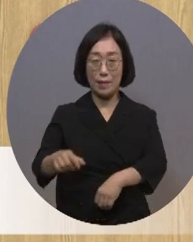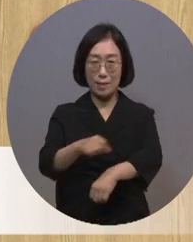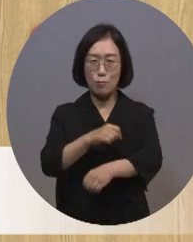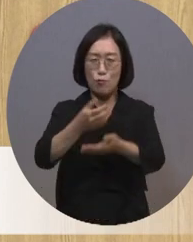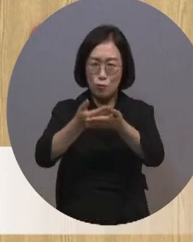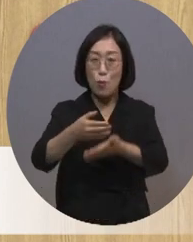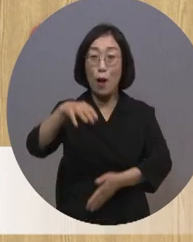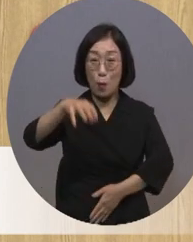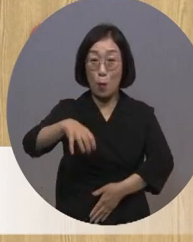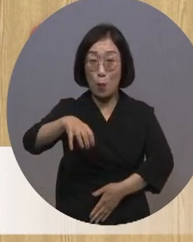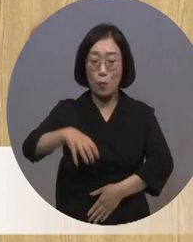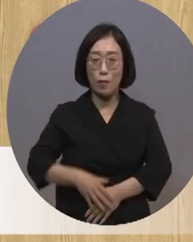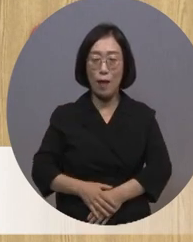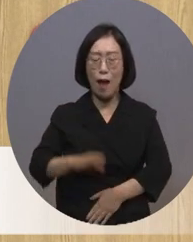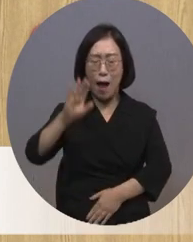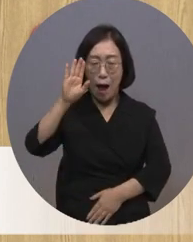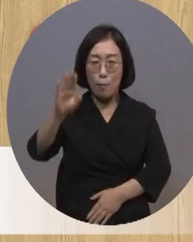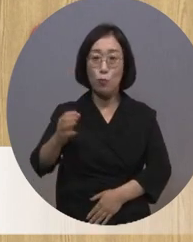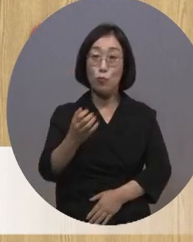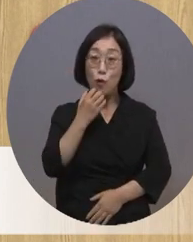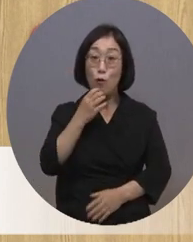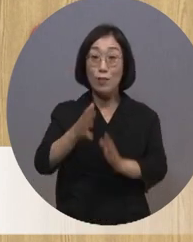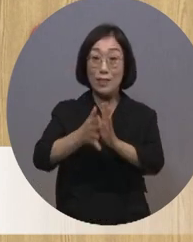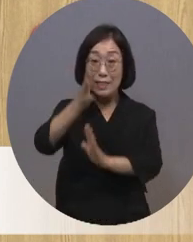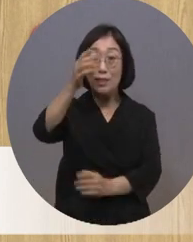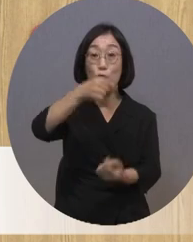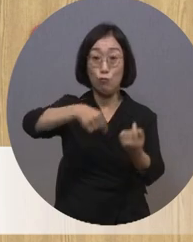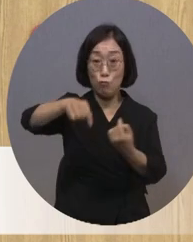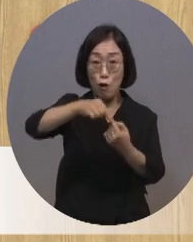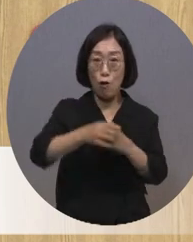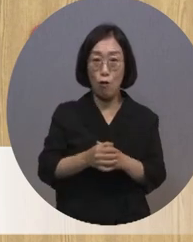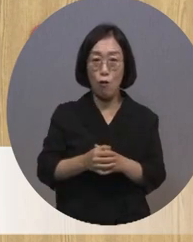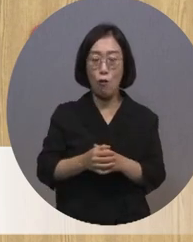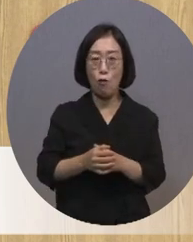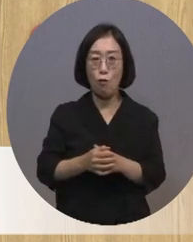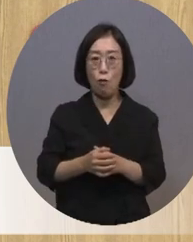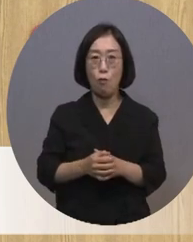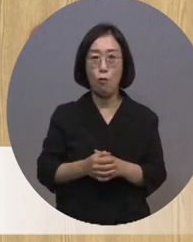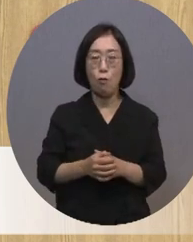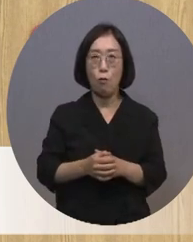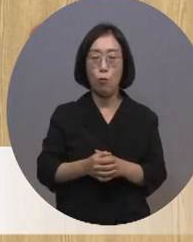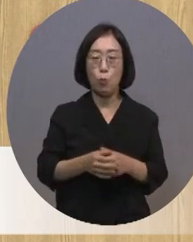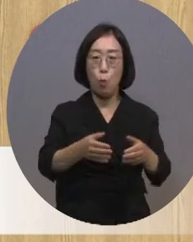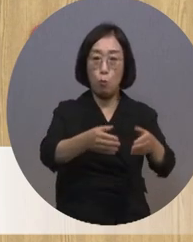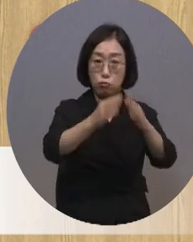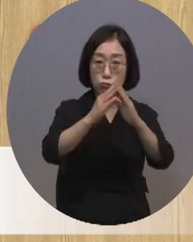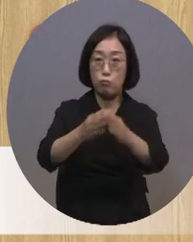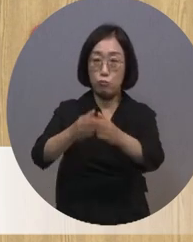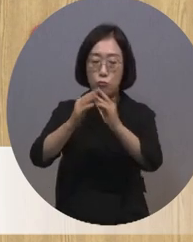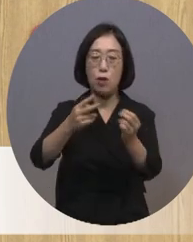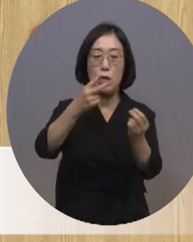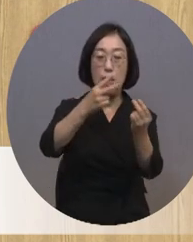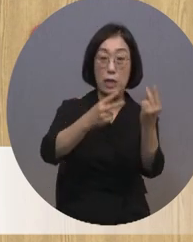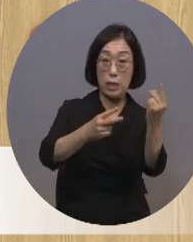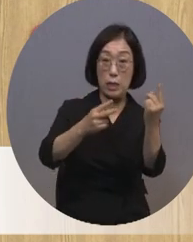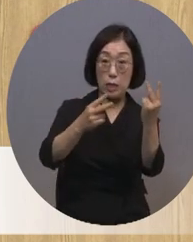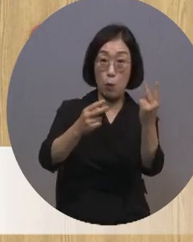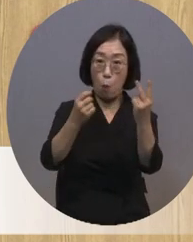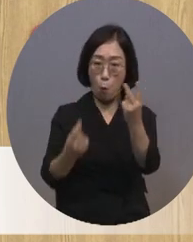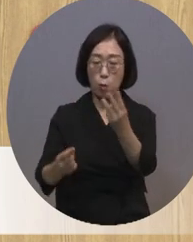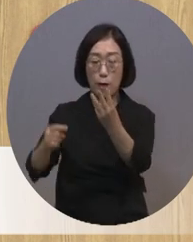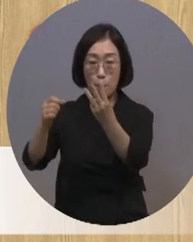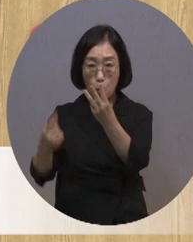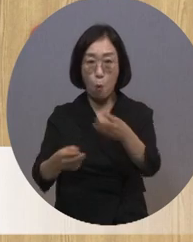제가 보았을 때 저희들이 서울 시이아 앞으로 시립 계속적으로 2호점 3호점 그렇게